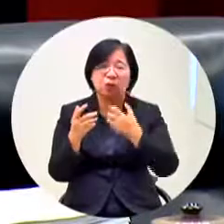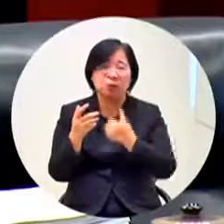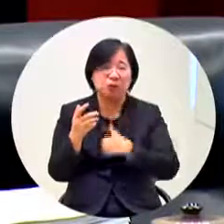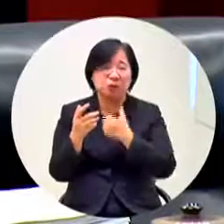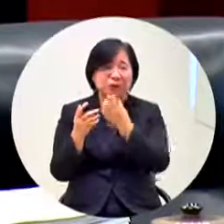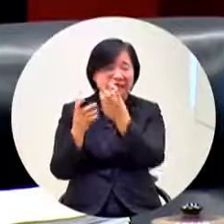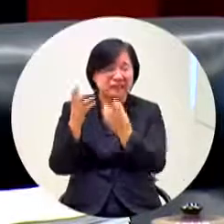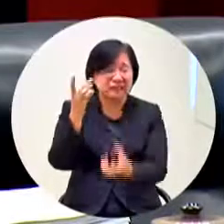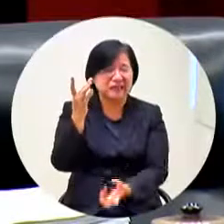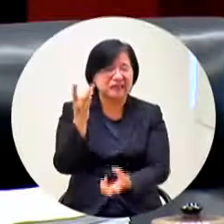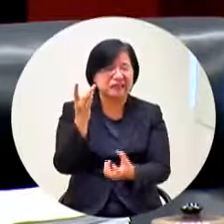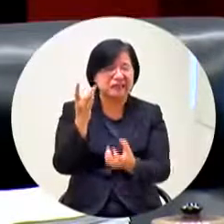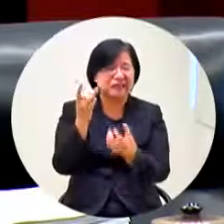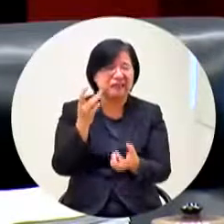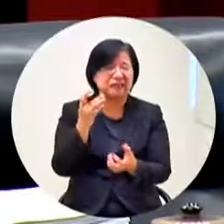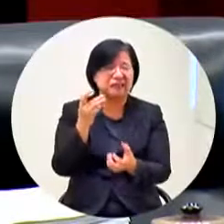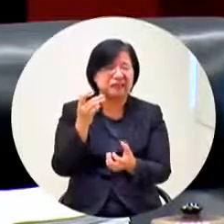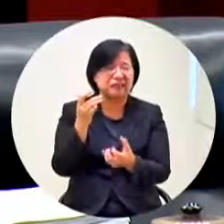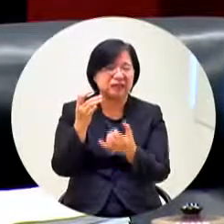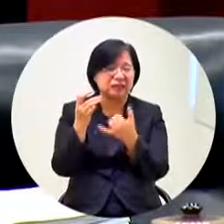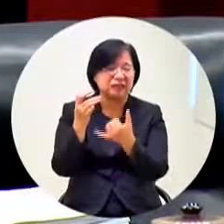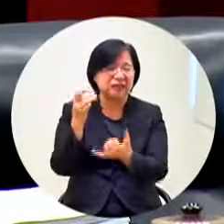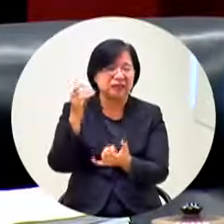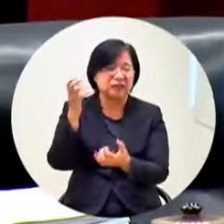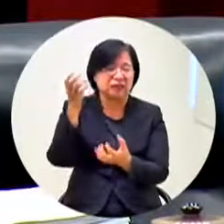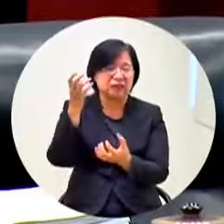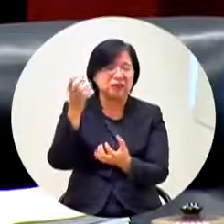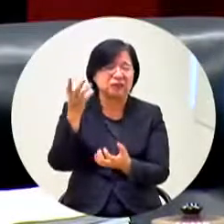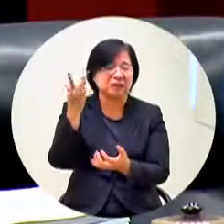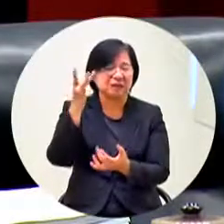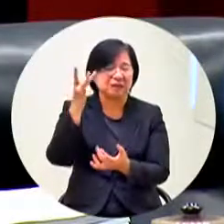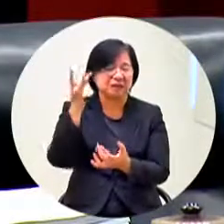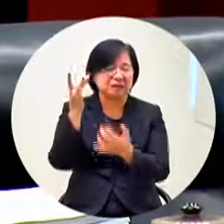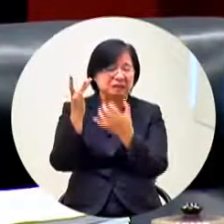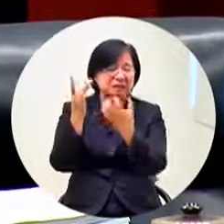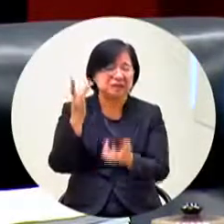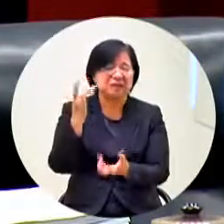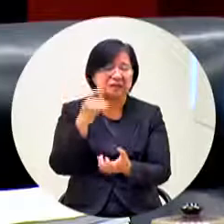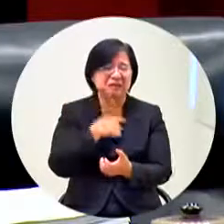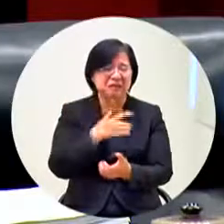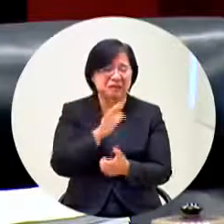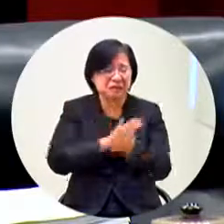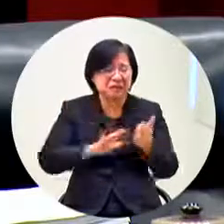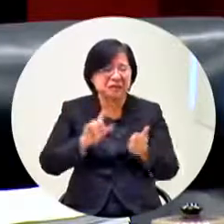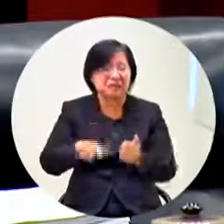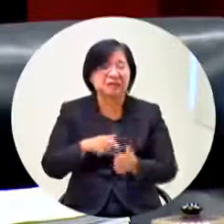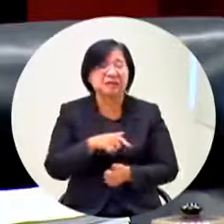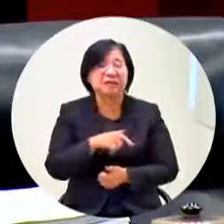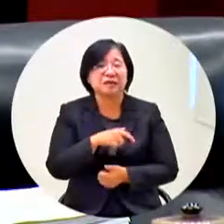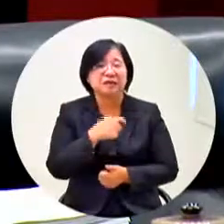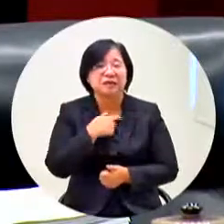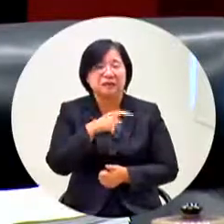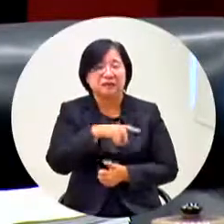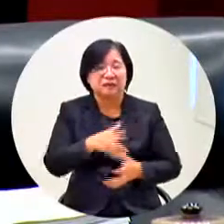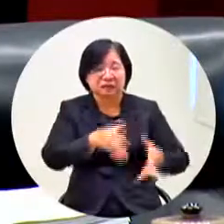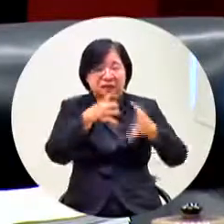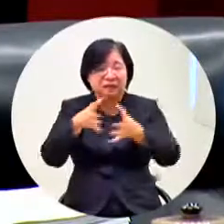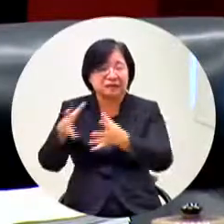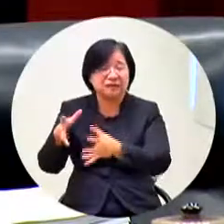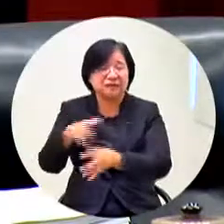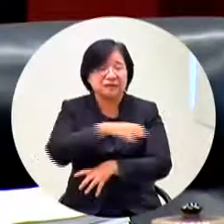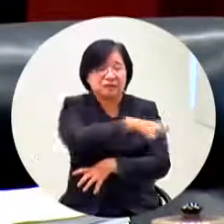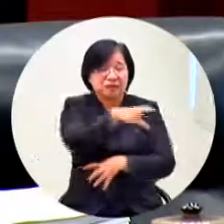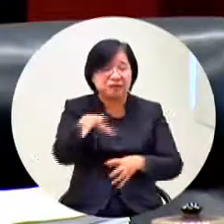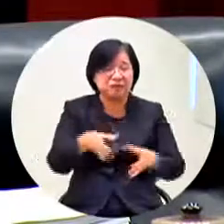路会摔倒，所以我们那时候他也认同，所以后来我们也动周边的这些大楼全部都有